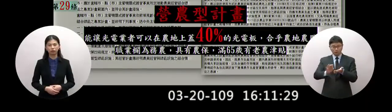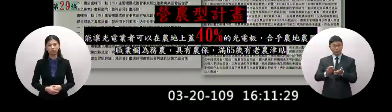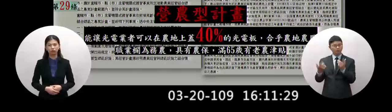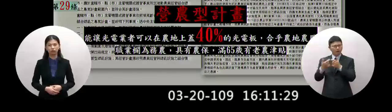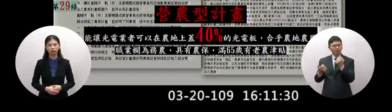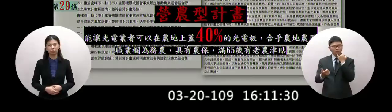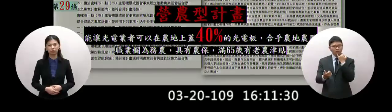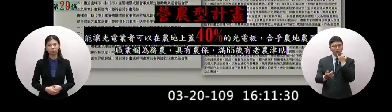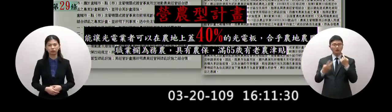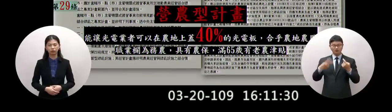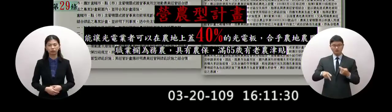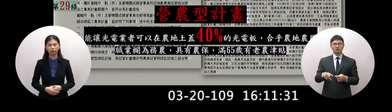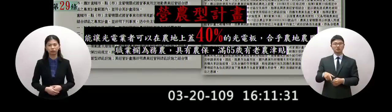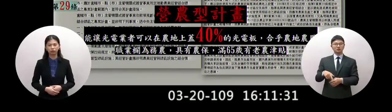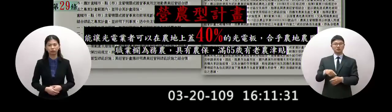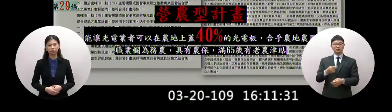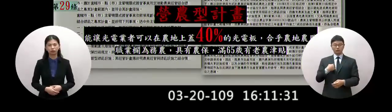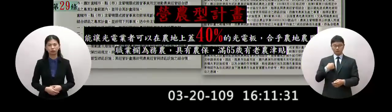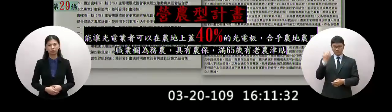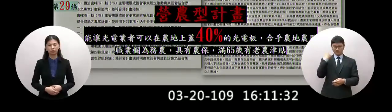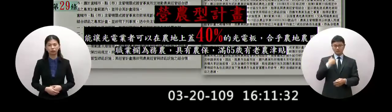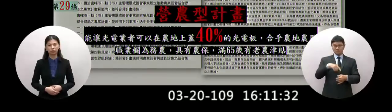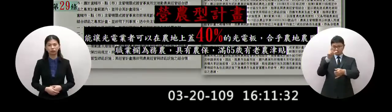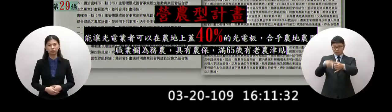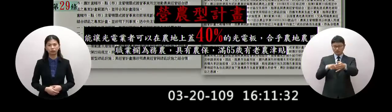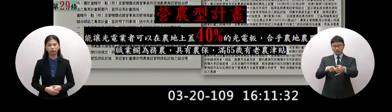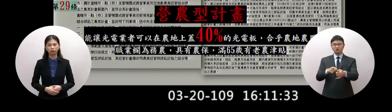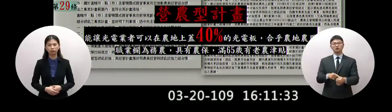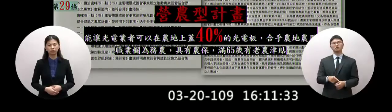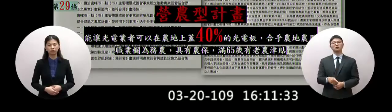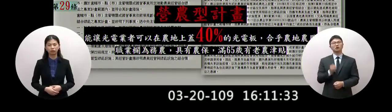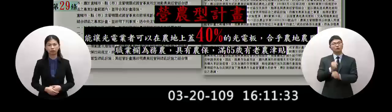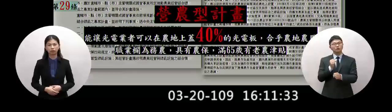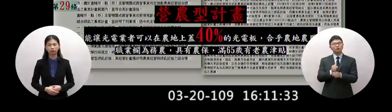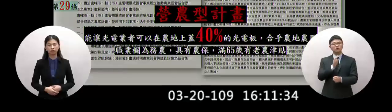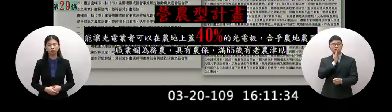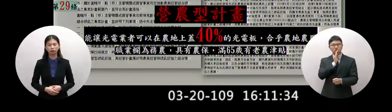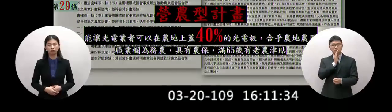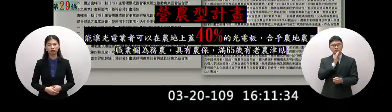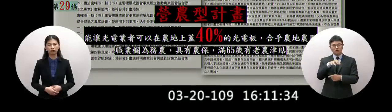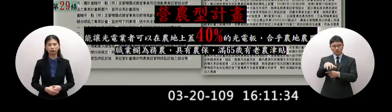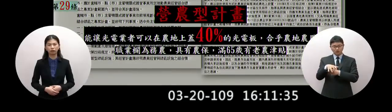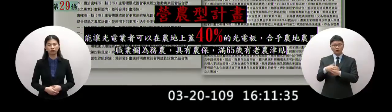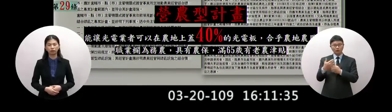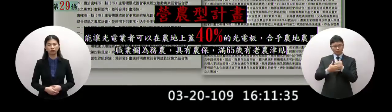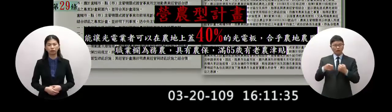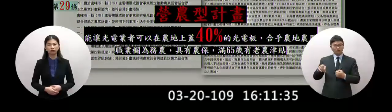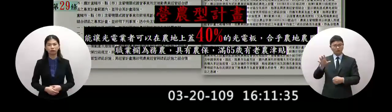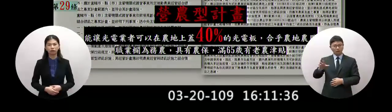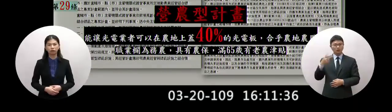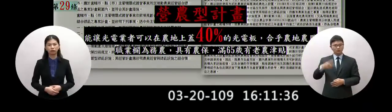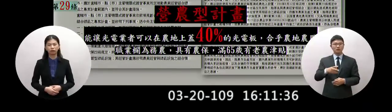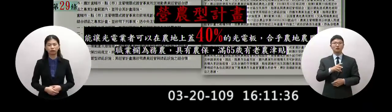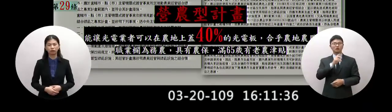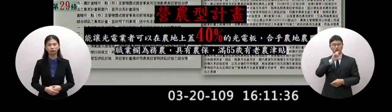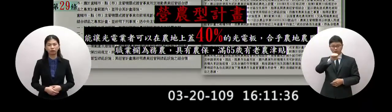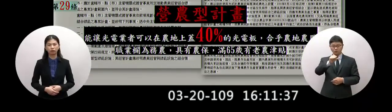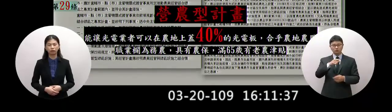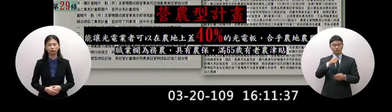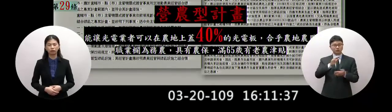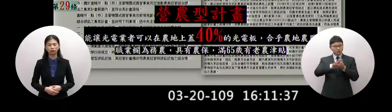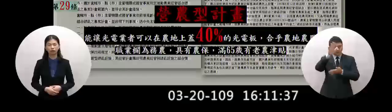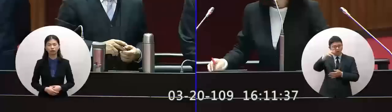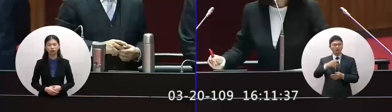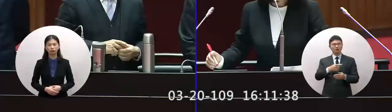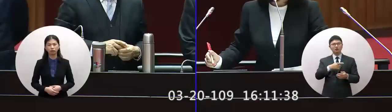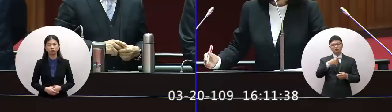业者的职业栏是务农，他可以有农保，满65岁，他还可以每年领7000块